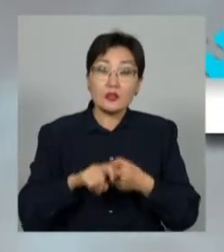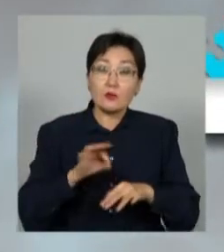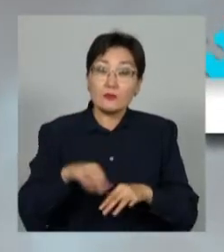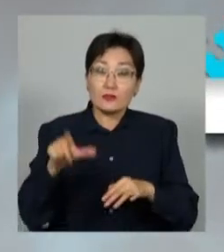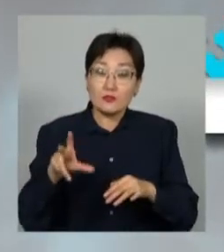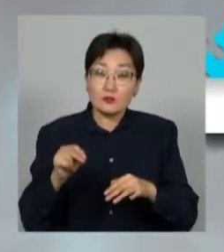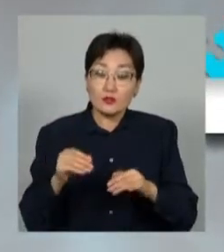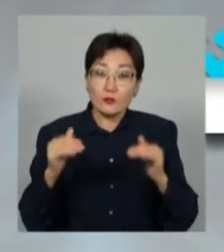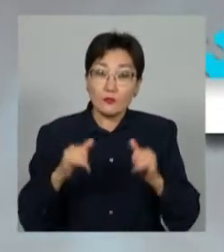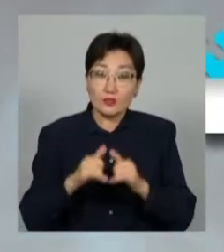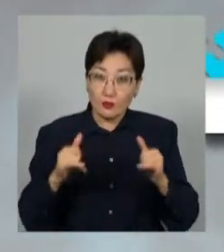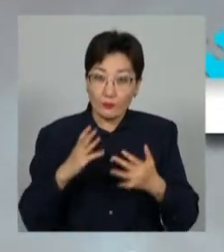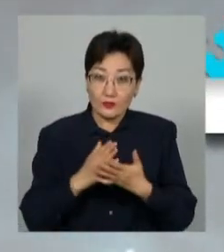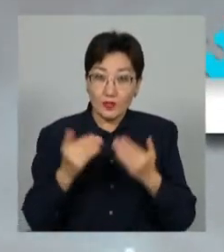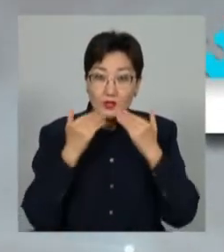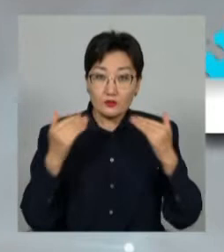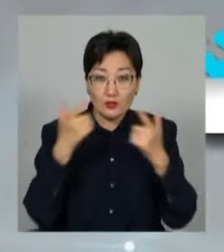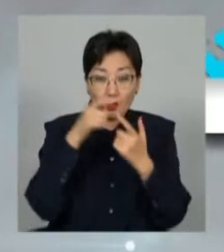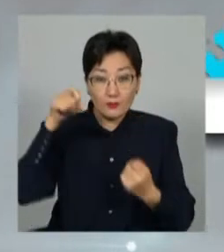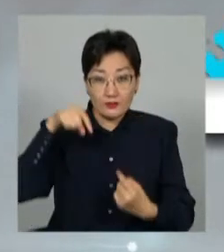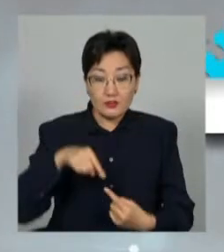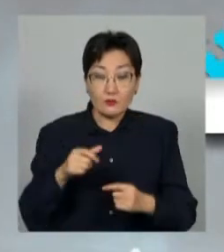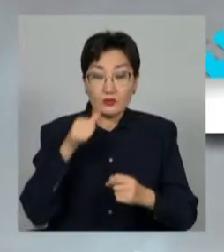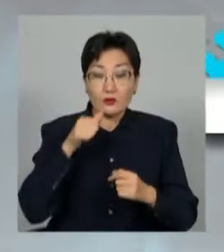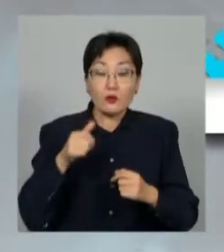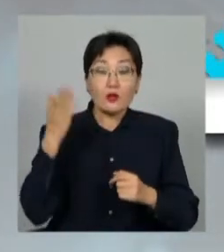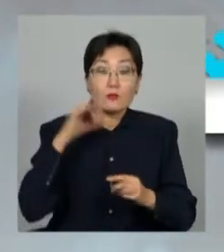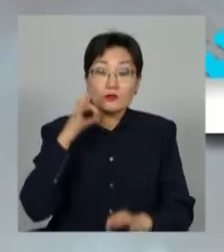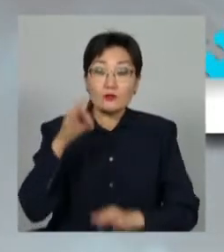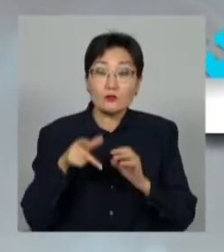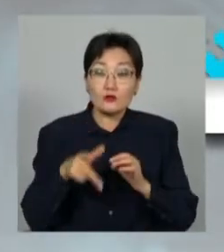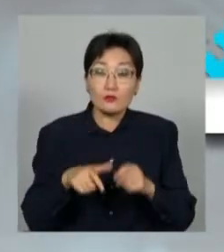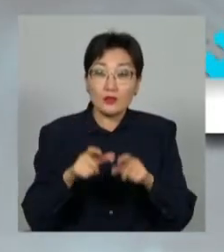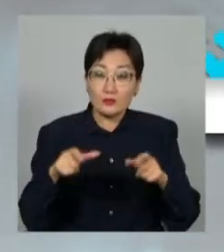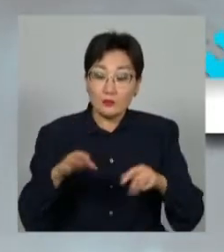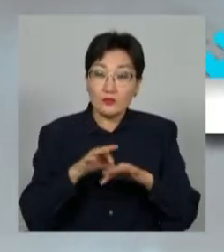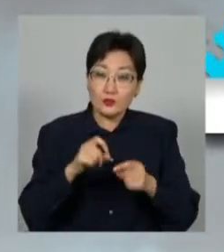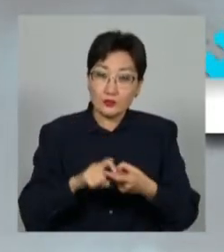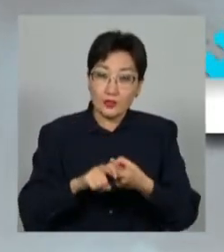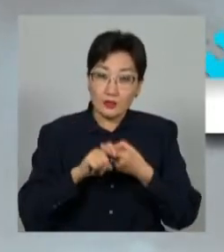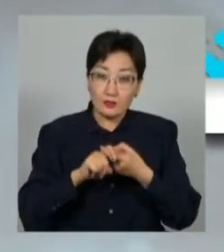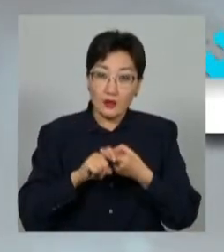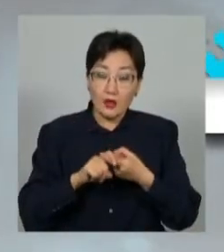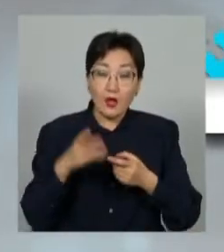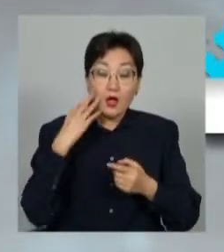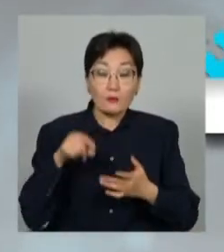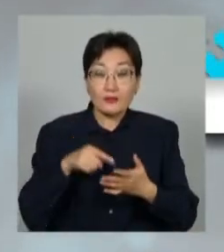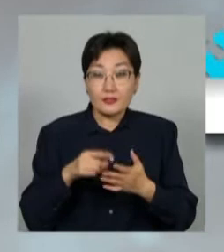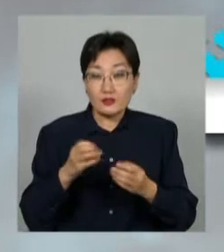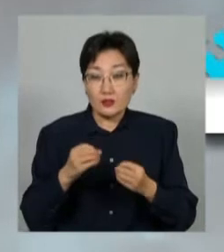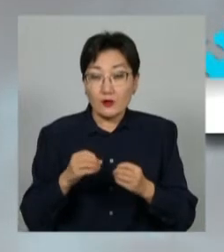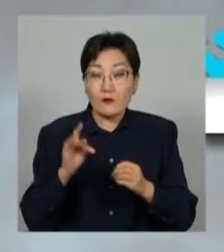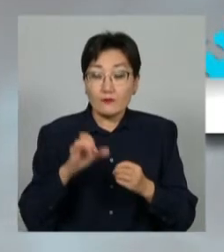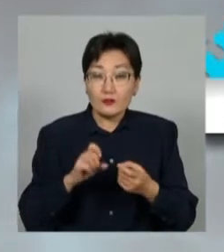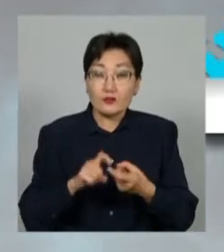науқастар қатарының өскені байқалады. Соңғы мәлімет бойынша өткен тәулікте вирусқа 3 мыңнан аса отандасымыз шалдыққан. Алматы қаласы әлі де